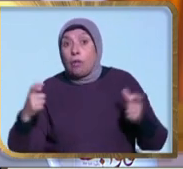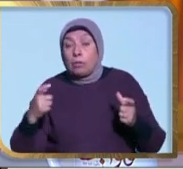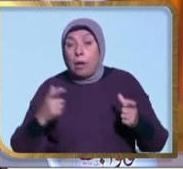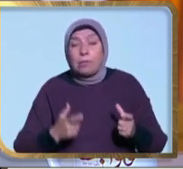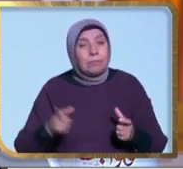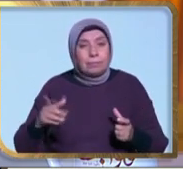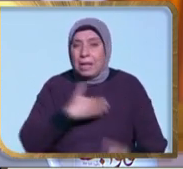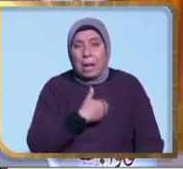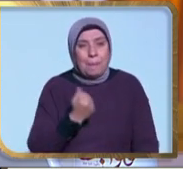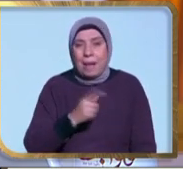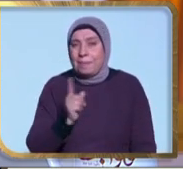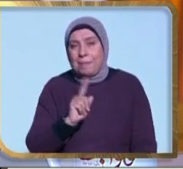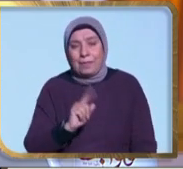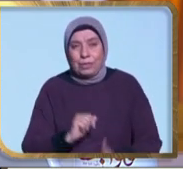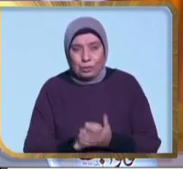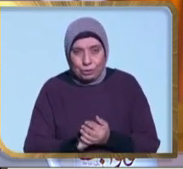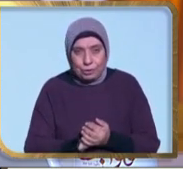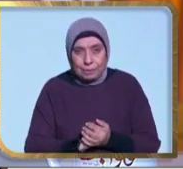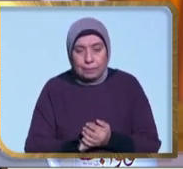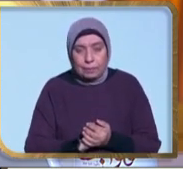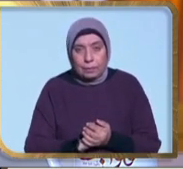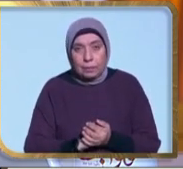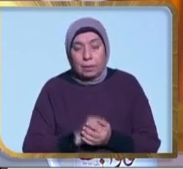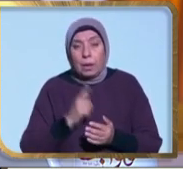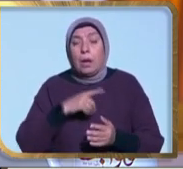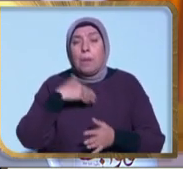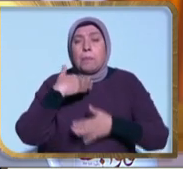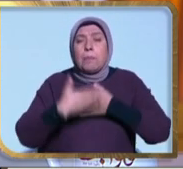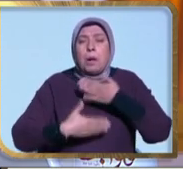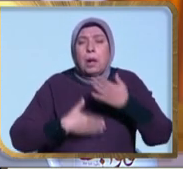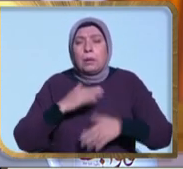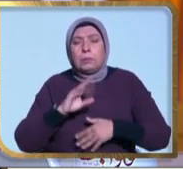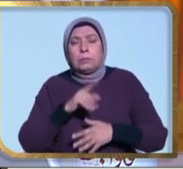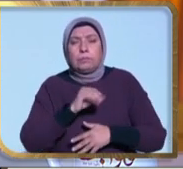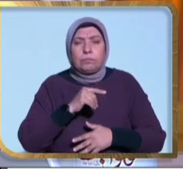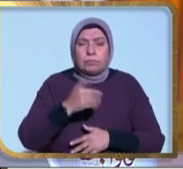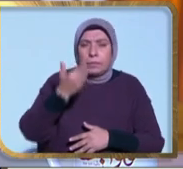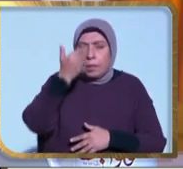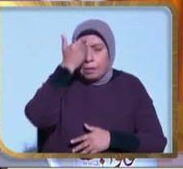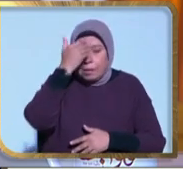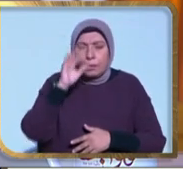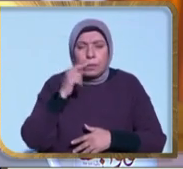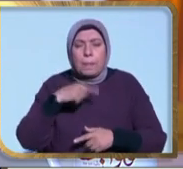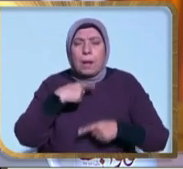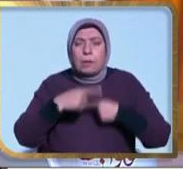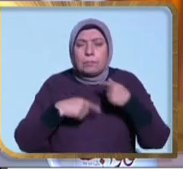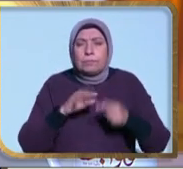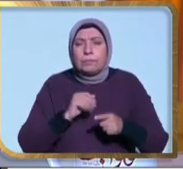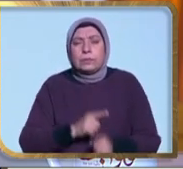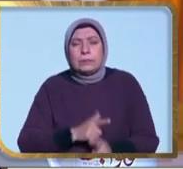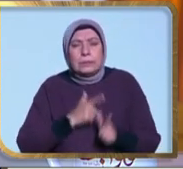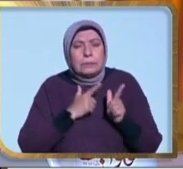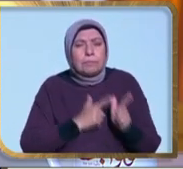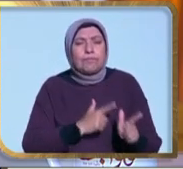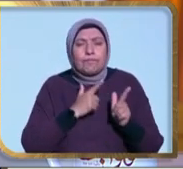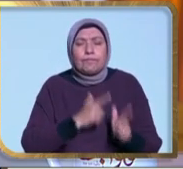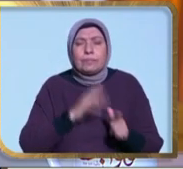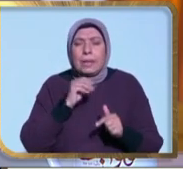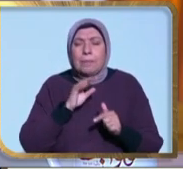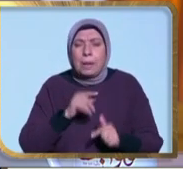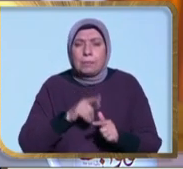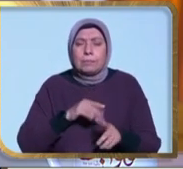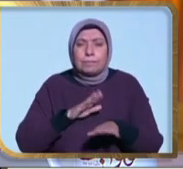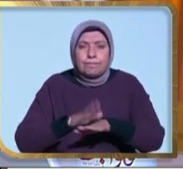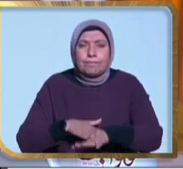يخالط قلوبهم بعد كفاح طويل معاهم من سيدنا موسى في هذه الرحله